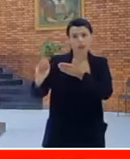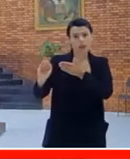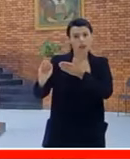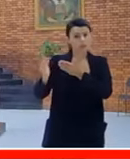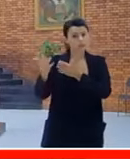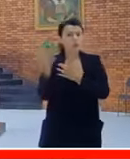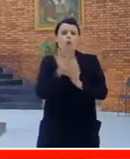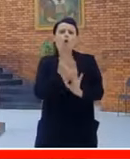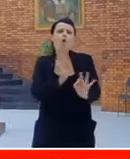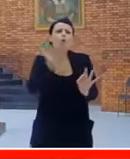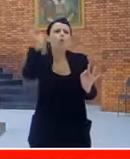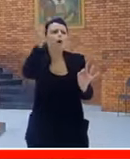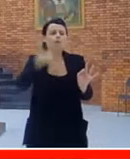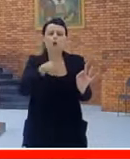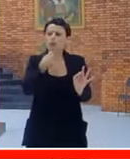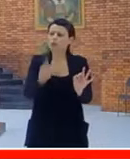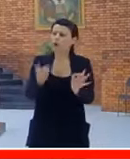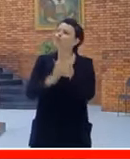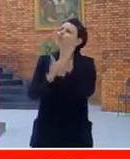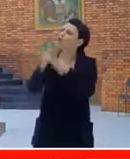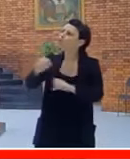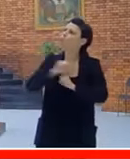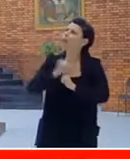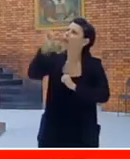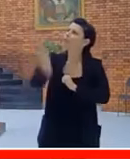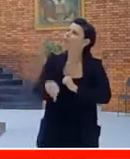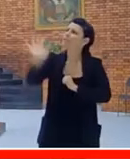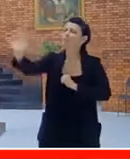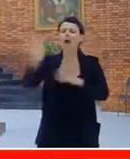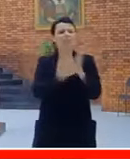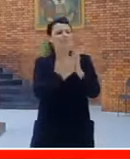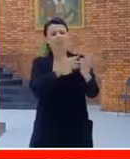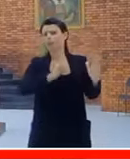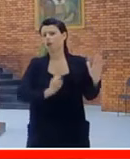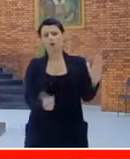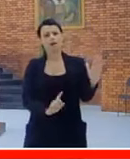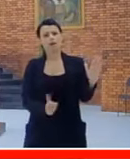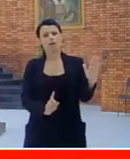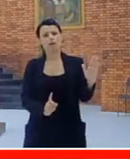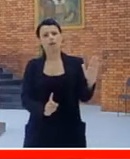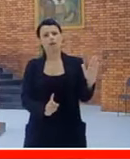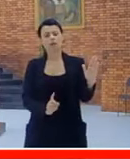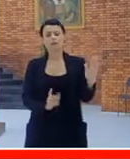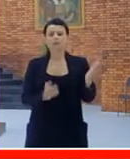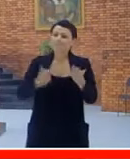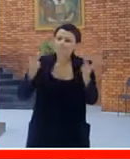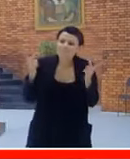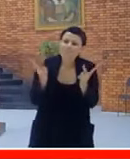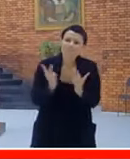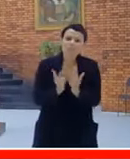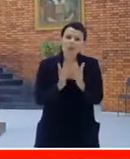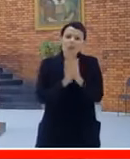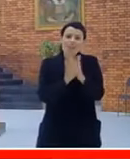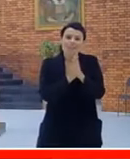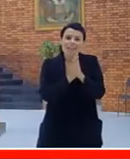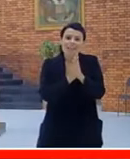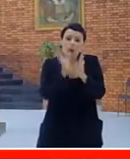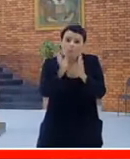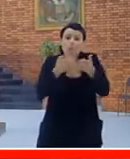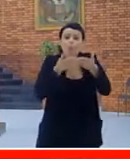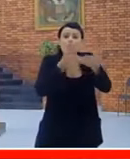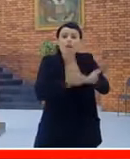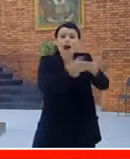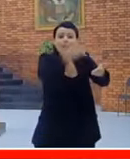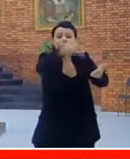diciamo, credo in Gesù, ma non credo la Chiesa. Ma in realtà è la Chiesa, è la barca che